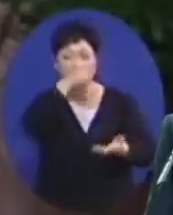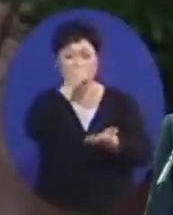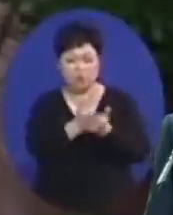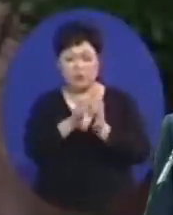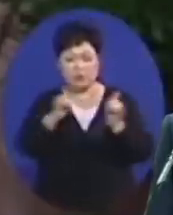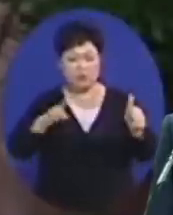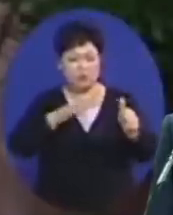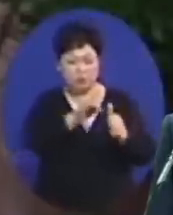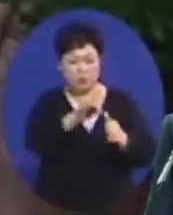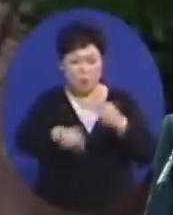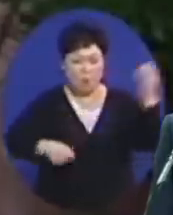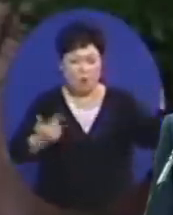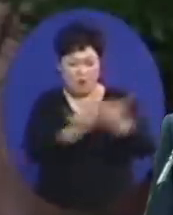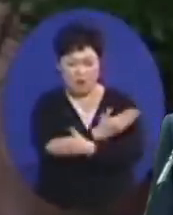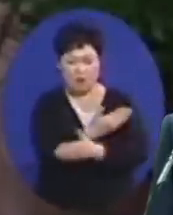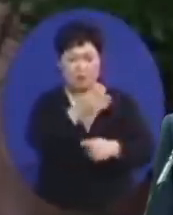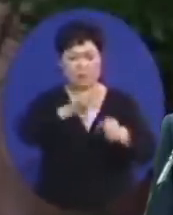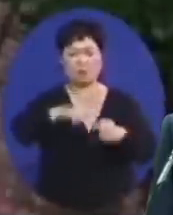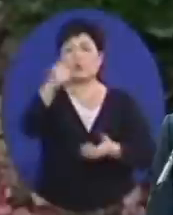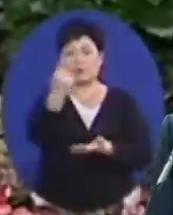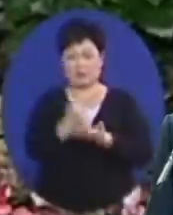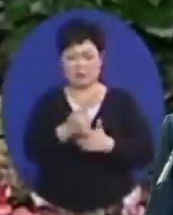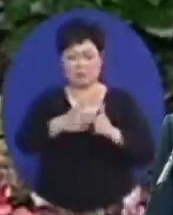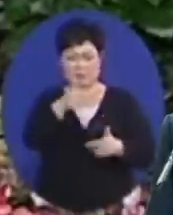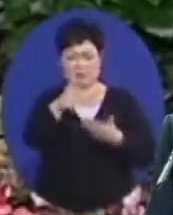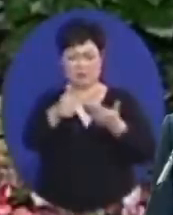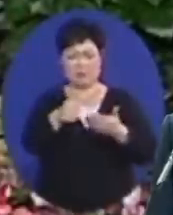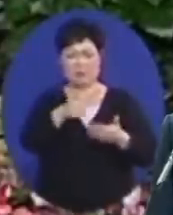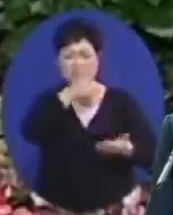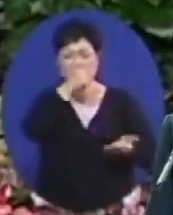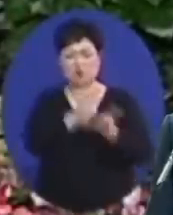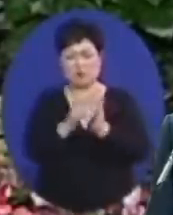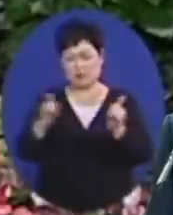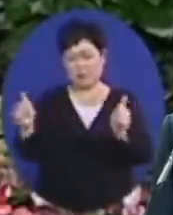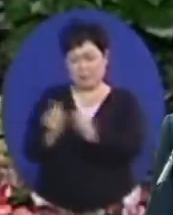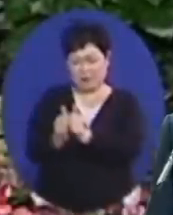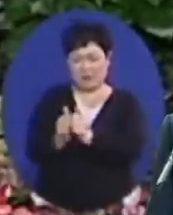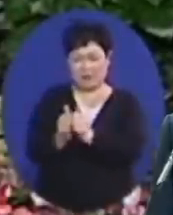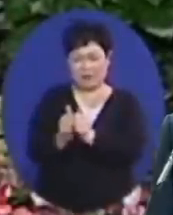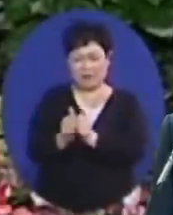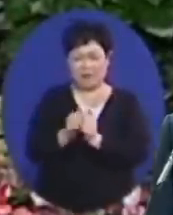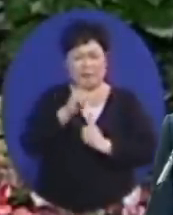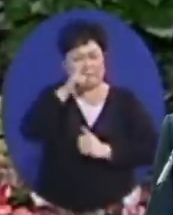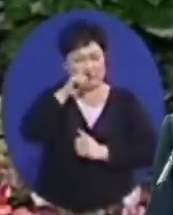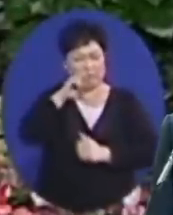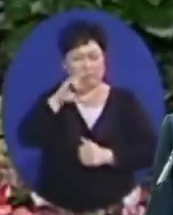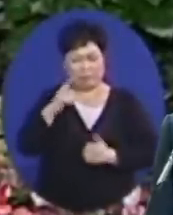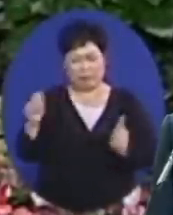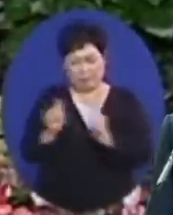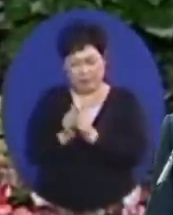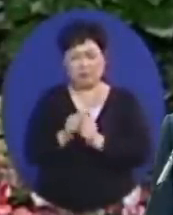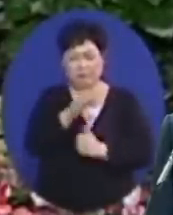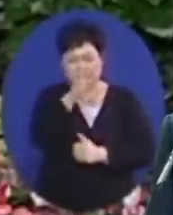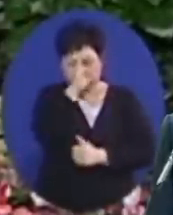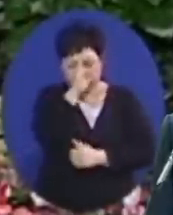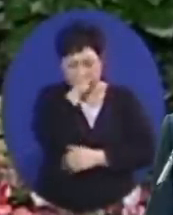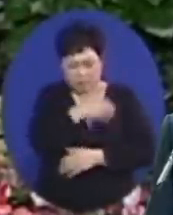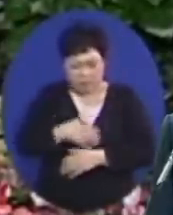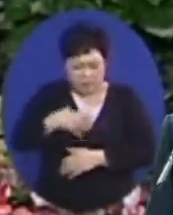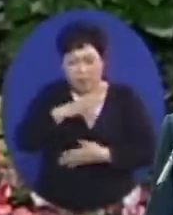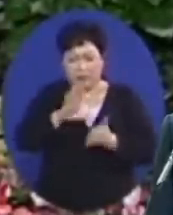회개시키러 왔다고 말하시는 예수님, 죄인일 때도 같이 하고 불경건할 때도 같이 하시고 병들어 괴로워할